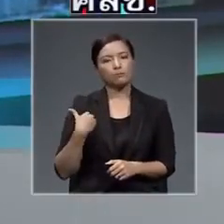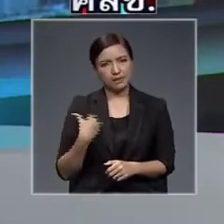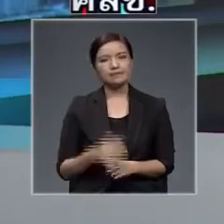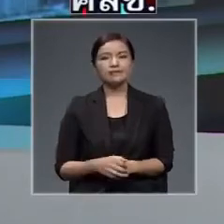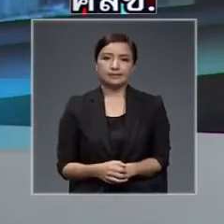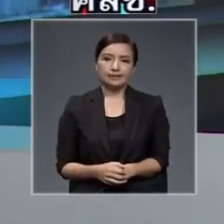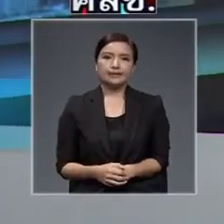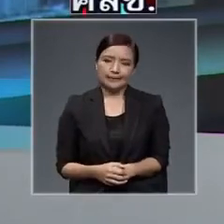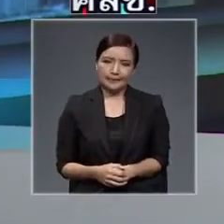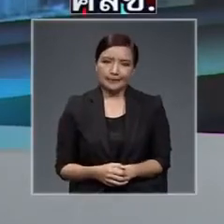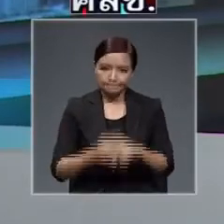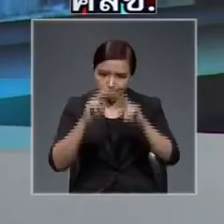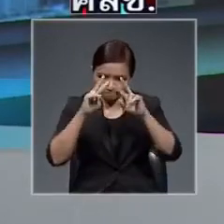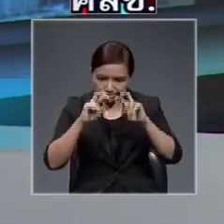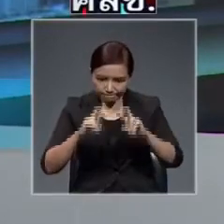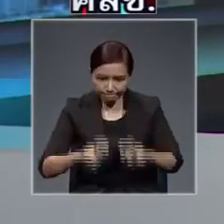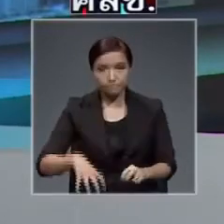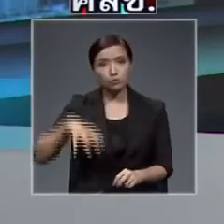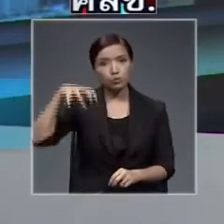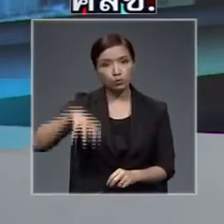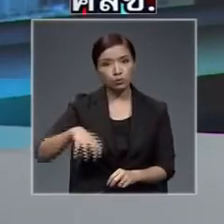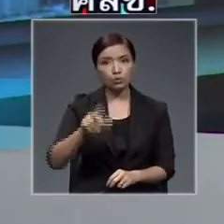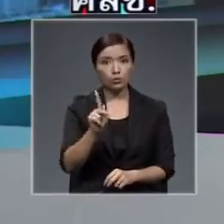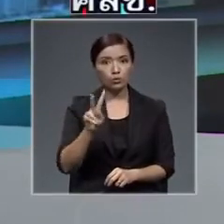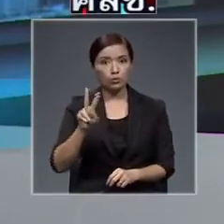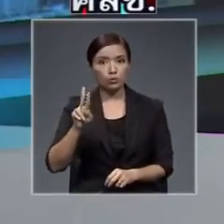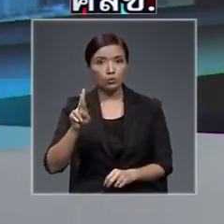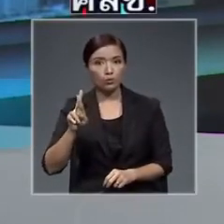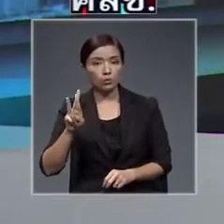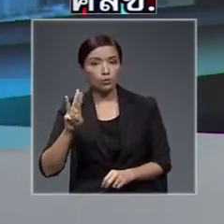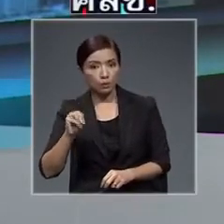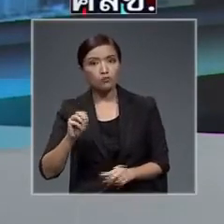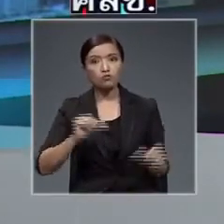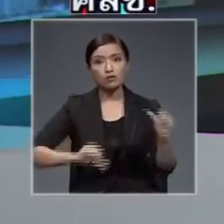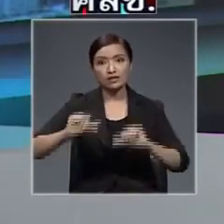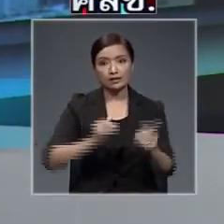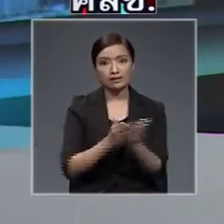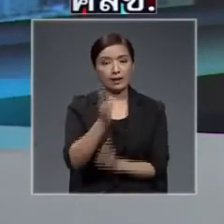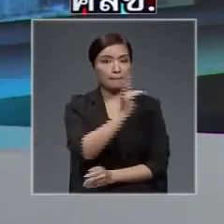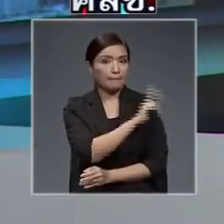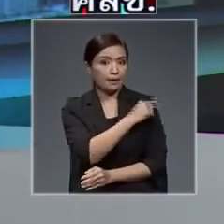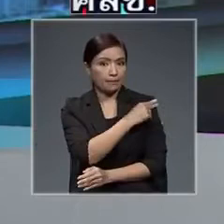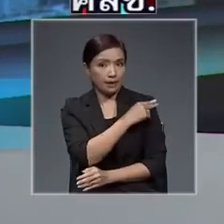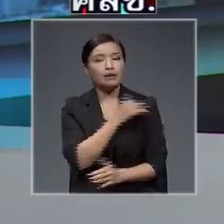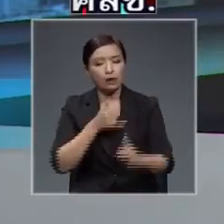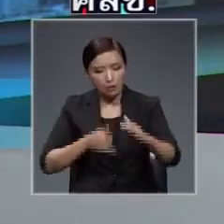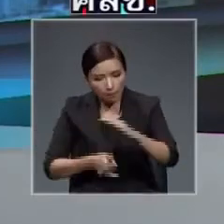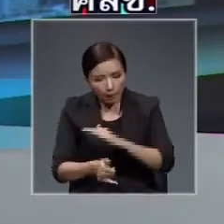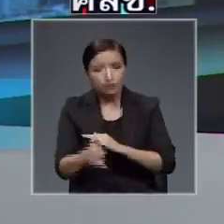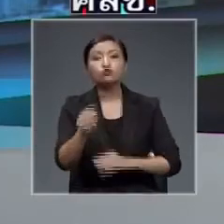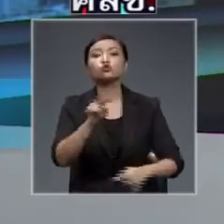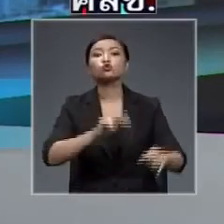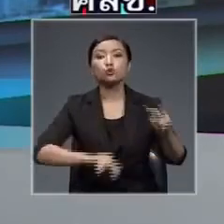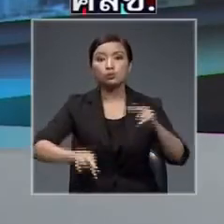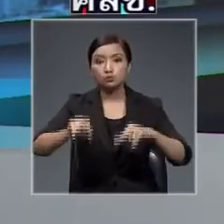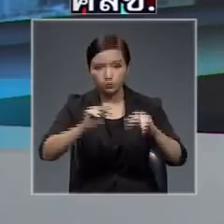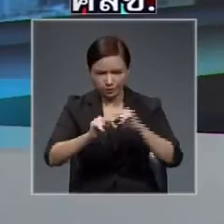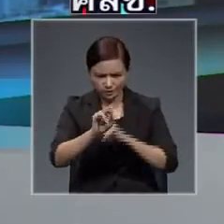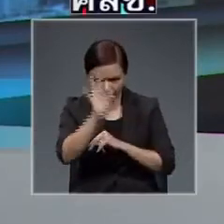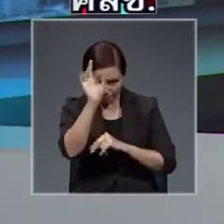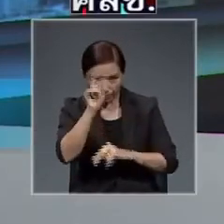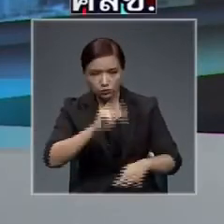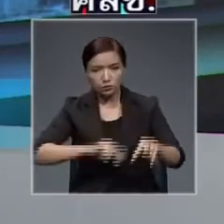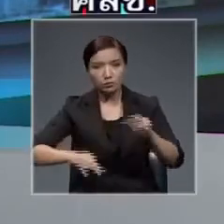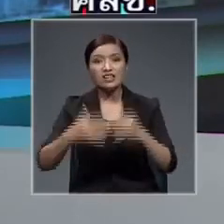ศึกษานะคะของทางกรมวิทยาศาสตร์การแพทย์ลงไปสำรวจที่จังหวัดหนึ่งนะคะก็ไปสุ่มตรวจเครื่องกำหนด